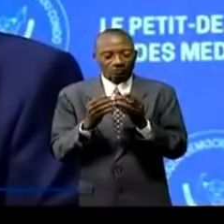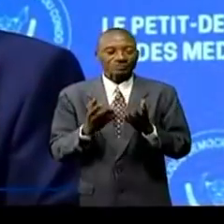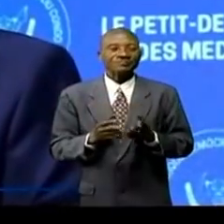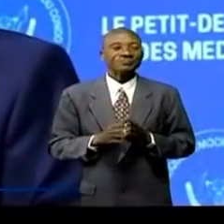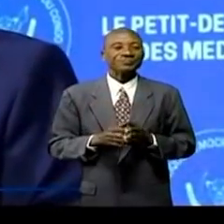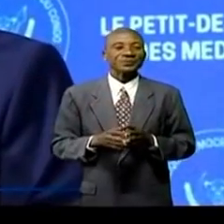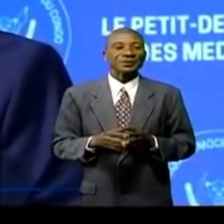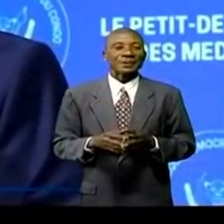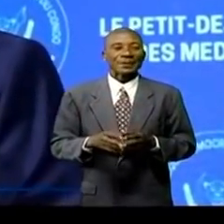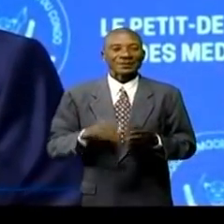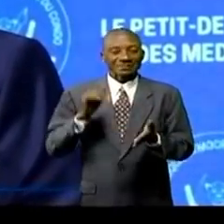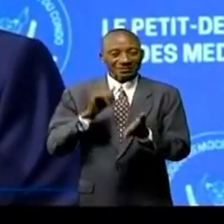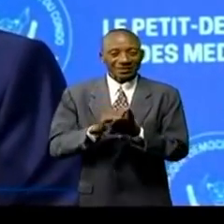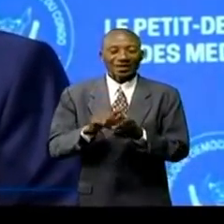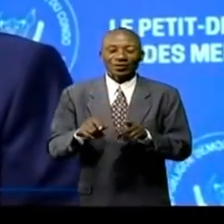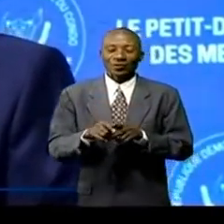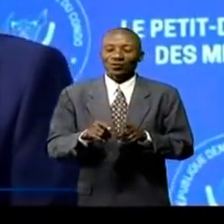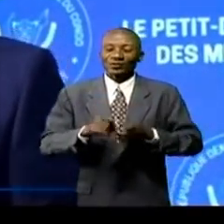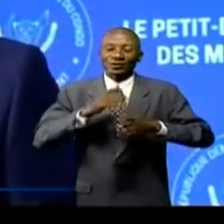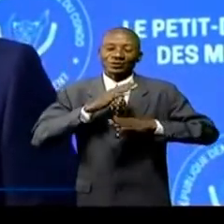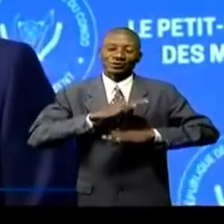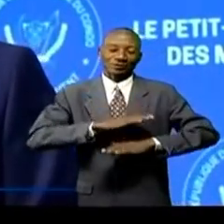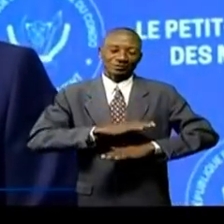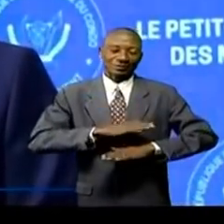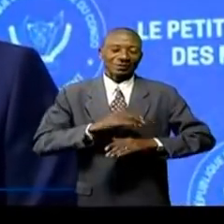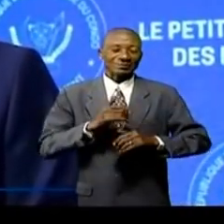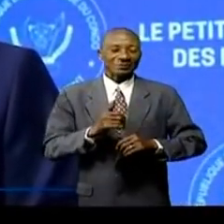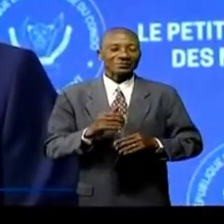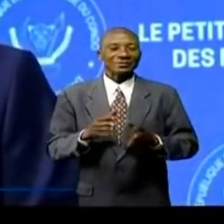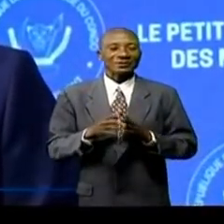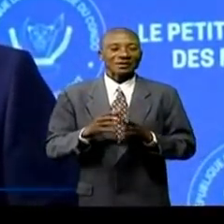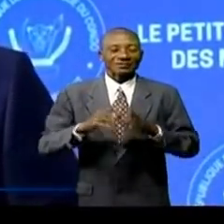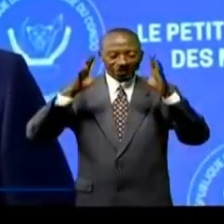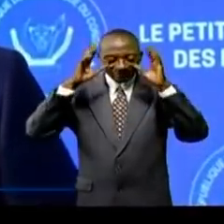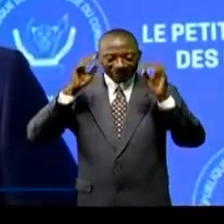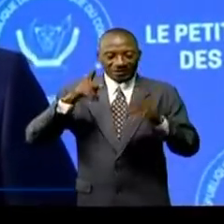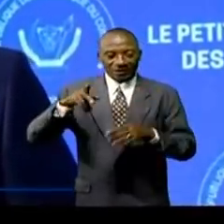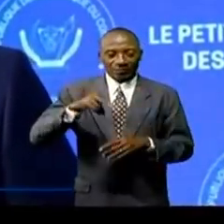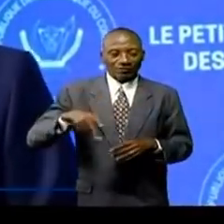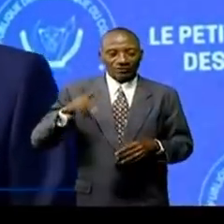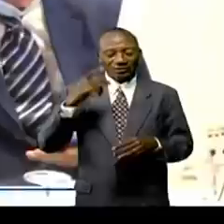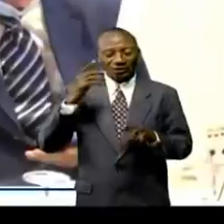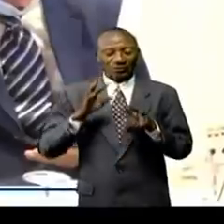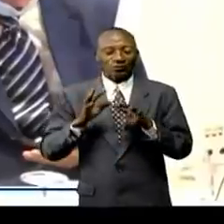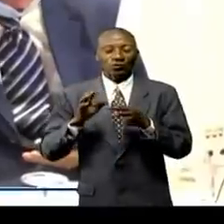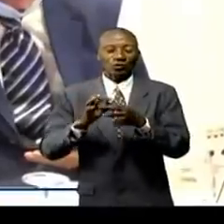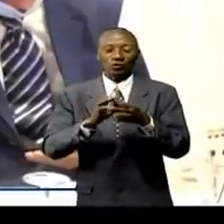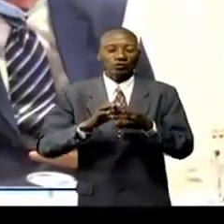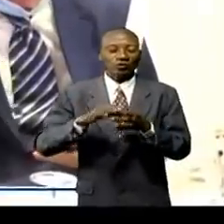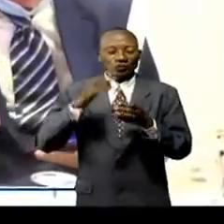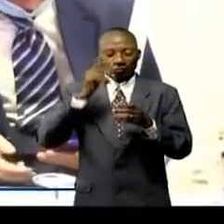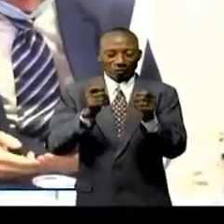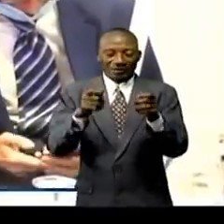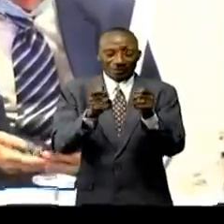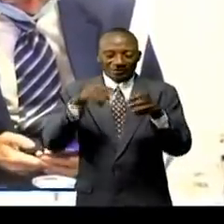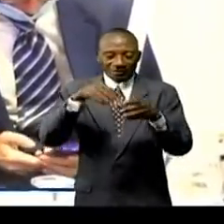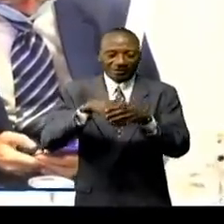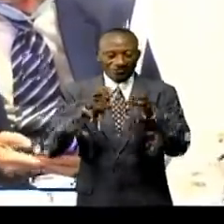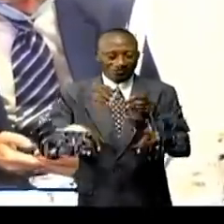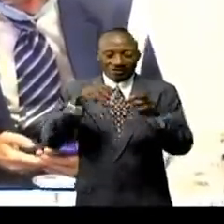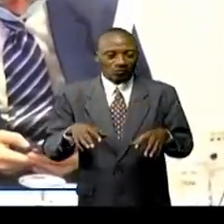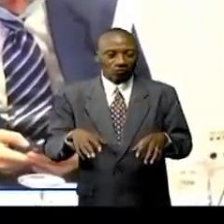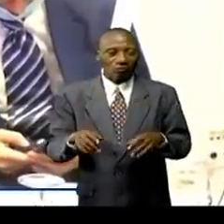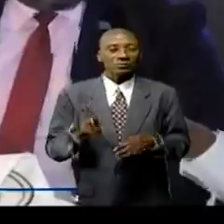de soulagement, affirme Jean-Marie Kassamba, président provincial de l'Union de la presse du Congo, qui considère que le Premier ministre